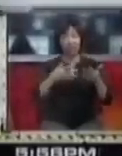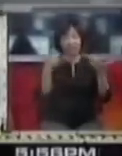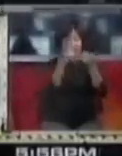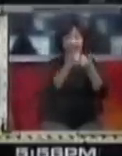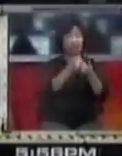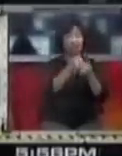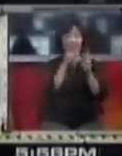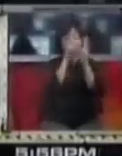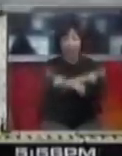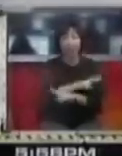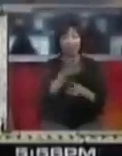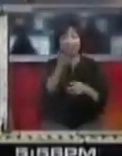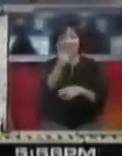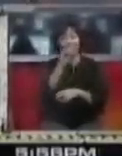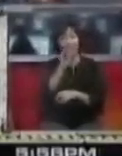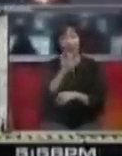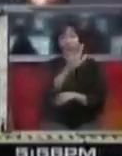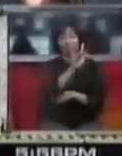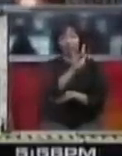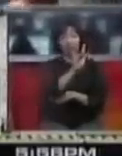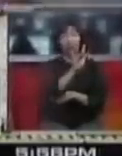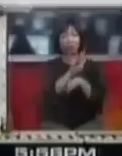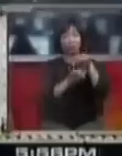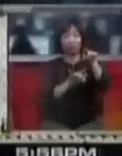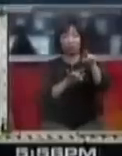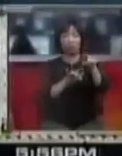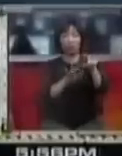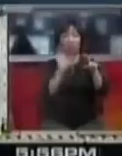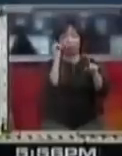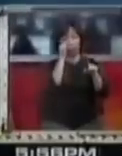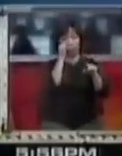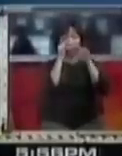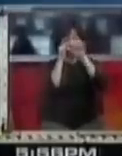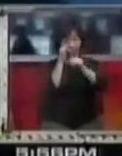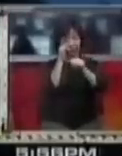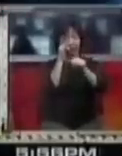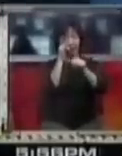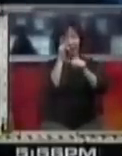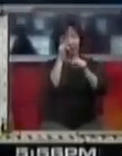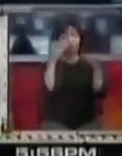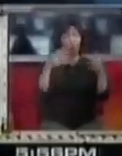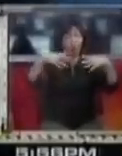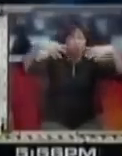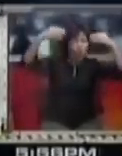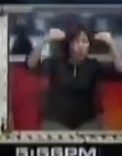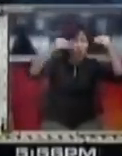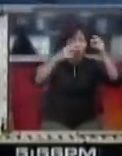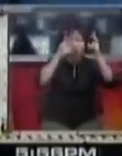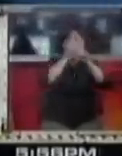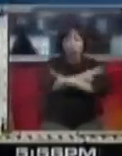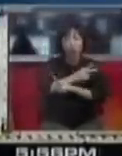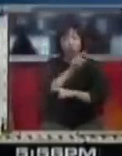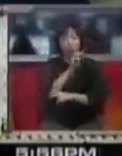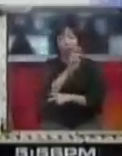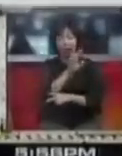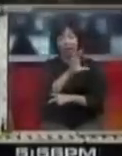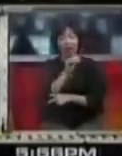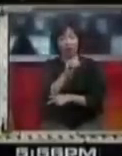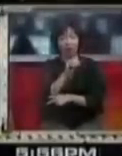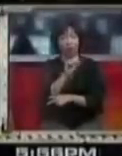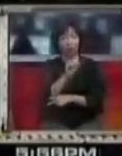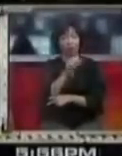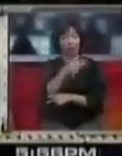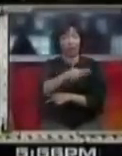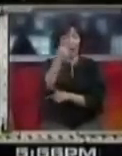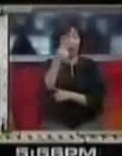makabangga. Noong June 25, ito ang inilabas na reklamo ng T3 sa madilim na bahaging ito ng Marcos Highway sa